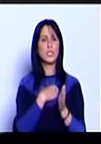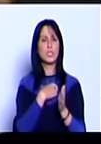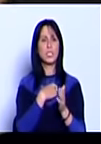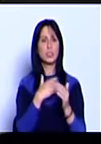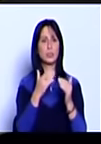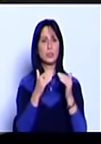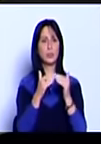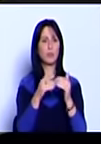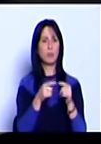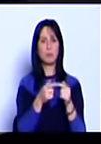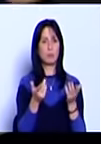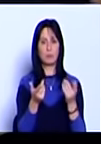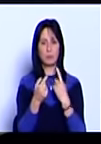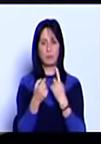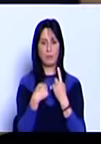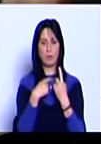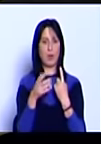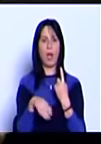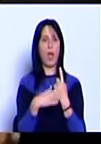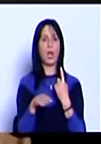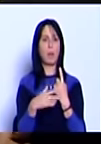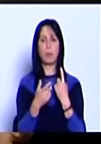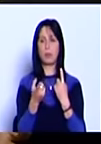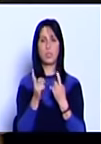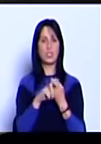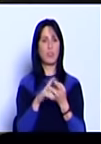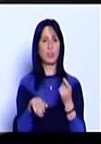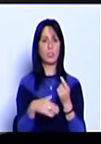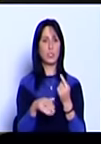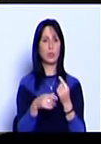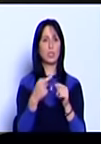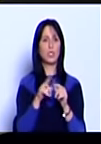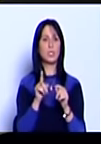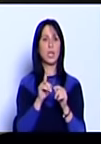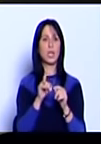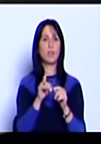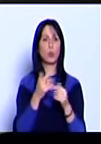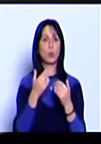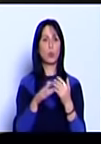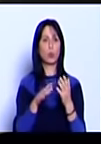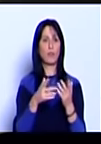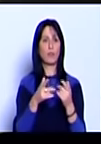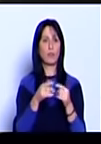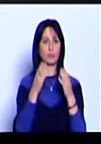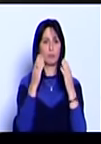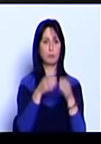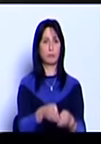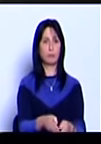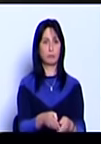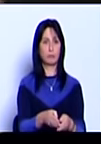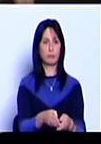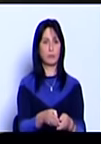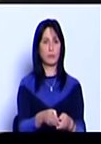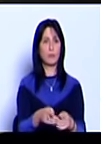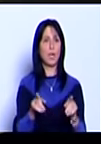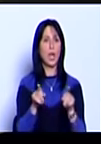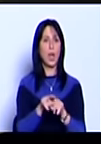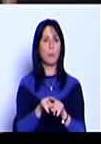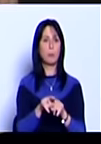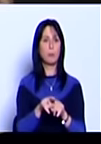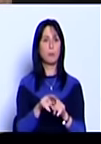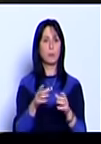რომ მისგან არაფერი არ გამოდის და მასთან არაფერი არ მოდის ეს გარკვეული დრამატიზმის შემდეგ ტრაგედიაშიც გადადის ასევე არის ერი